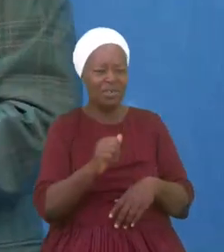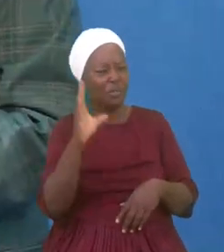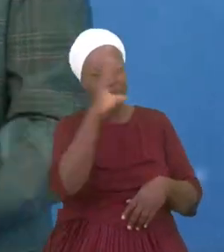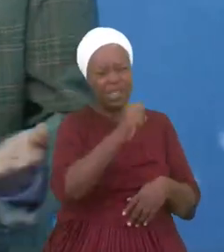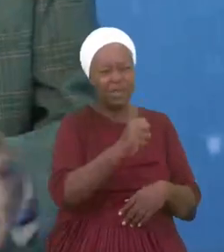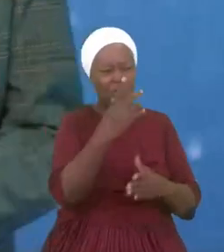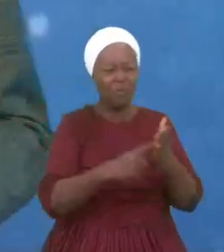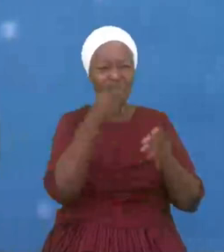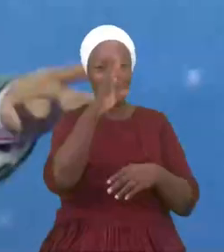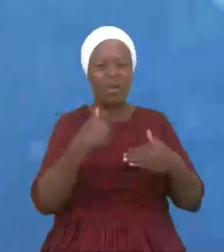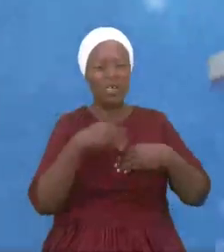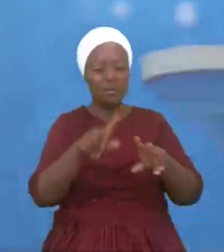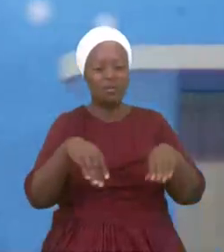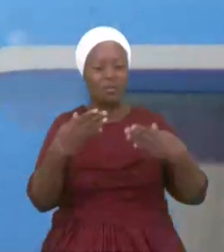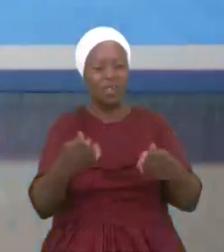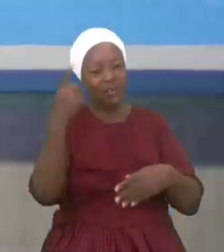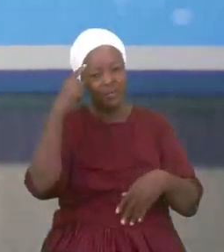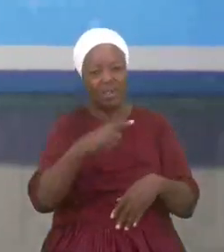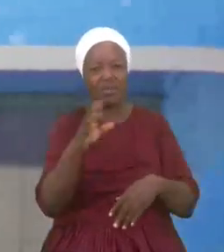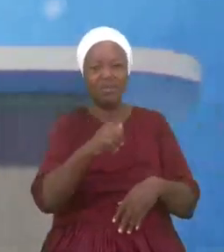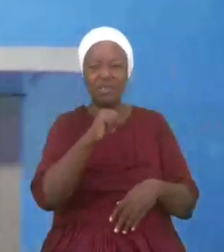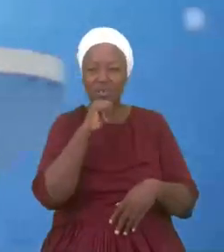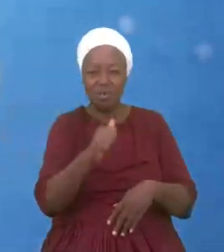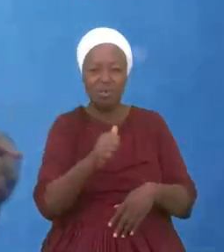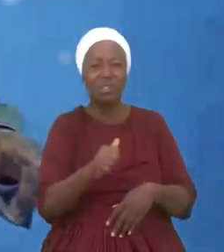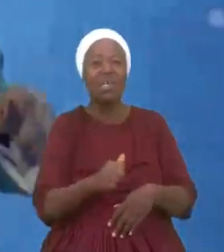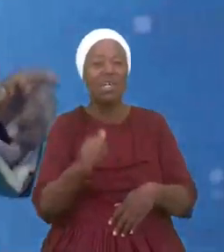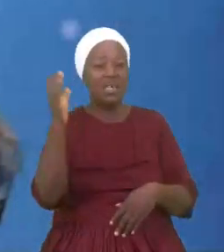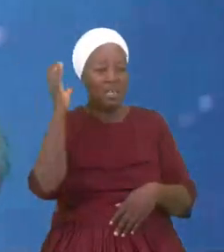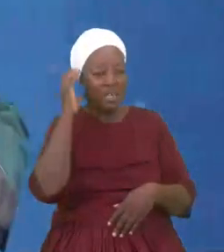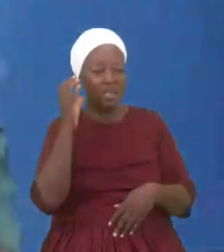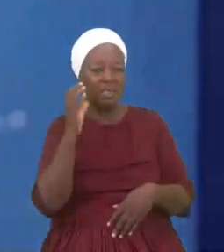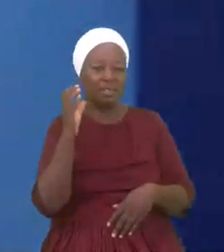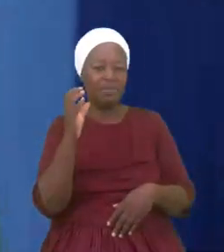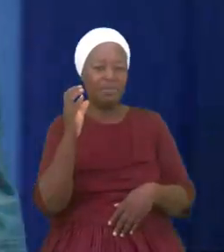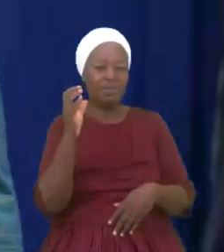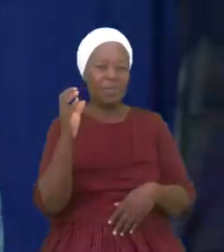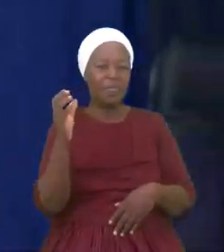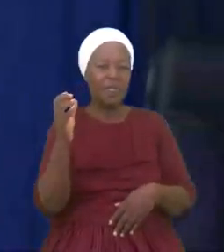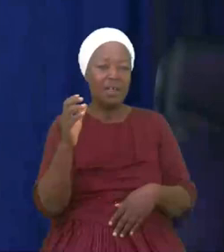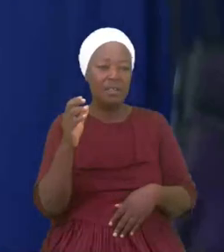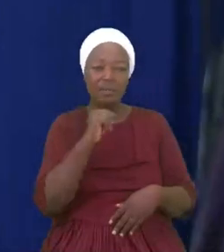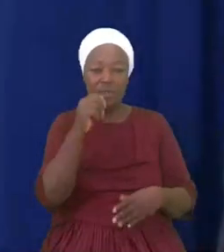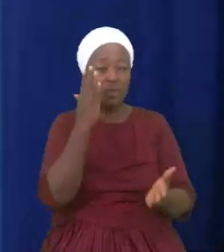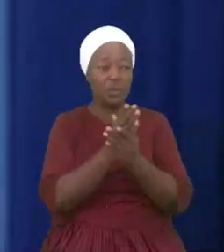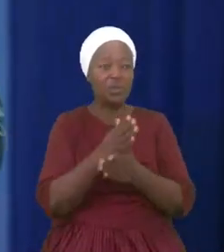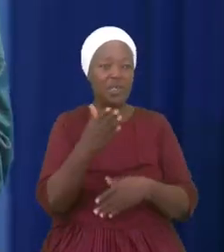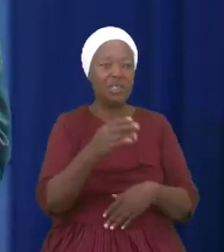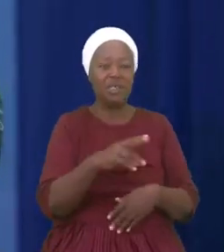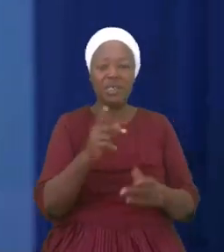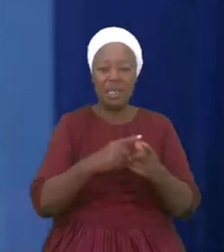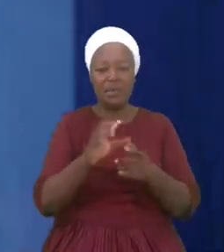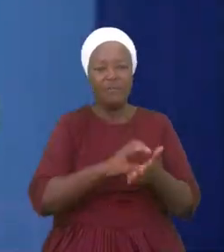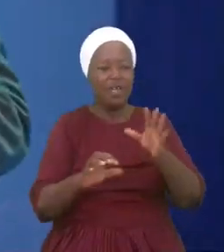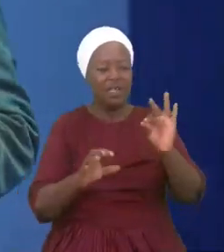ils ne feront une feront aucune erreur et alors eux ne feront pas et ne rateront pas ce que